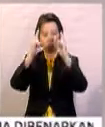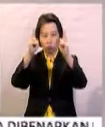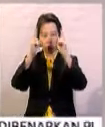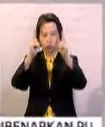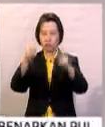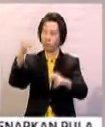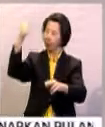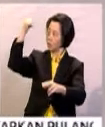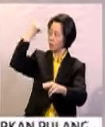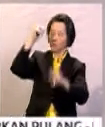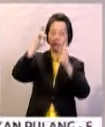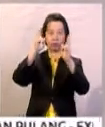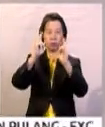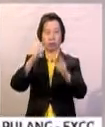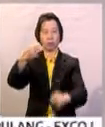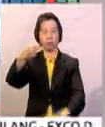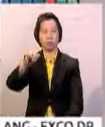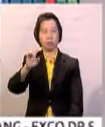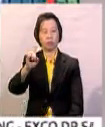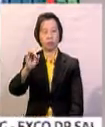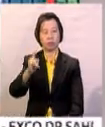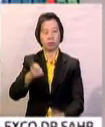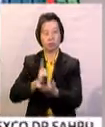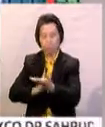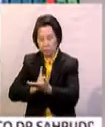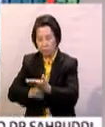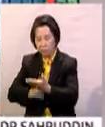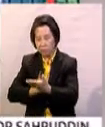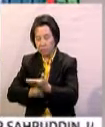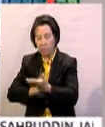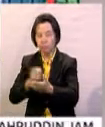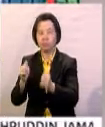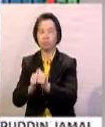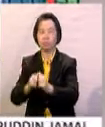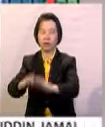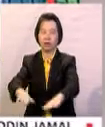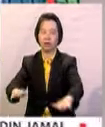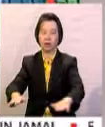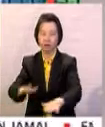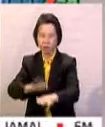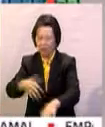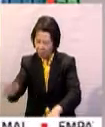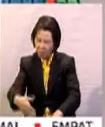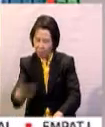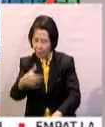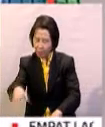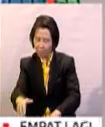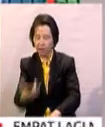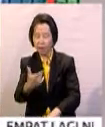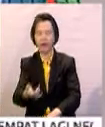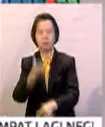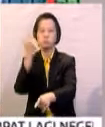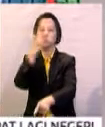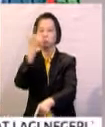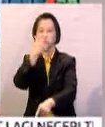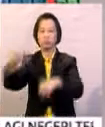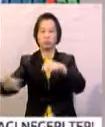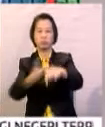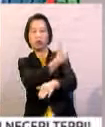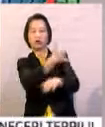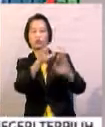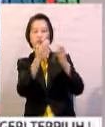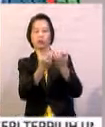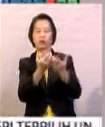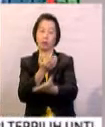Hidayat. Beliau dilihat sedang melakukan rundingan diplomasi juga untuk memujuk seorang lagi murid yang enggan masuk ke